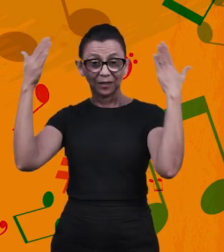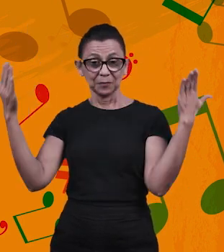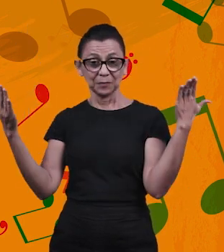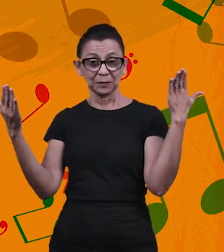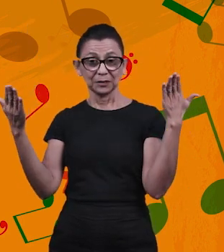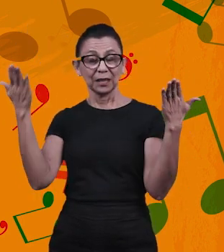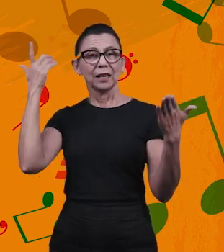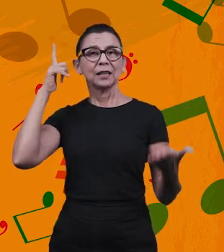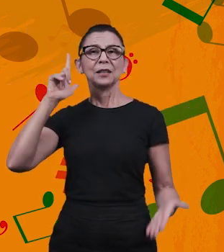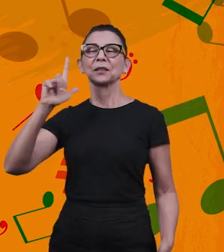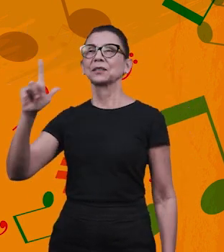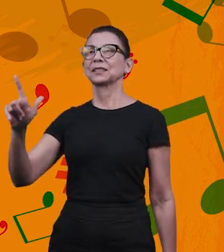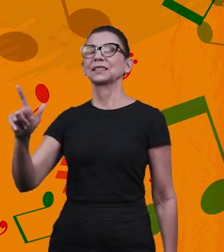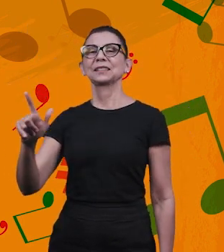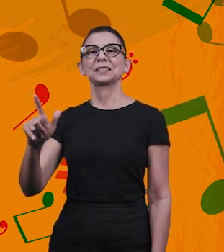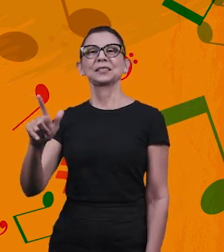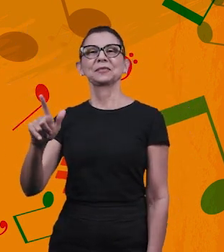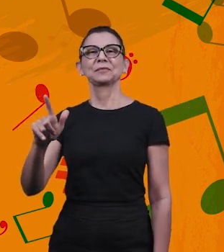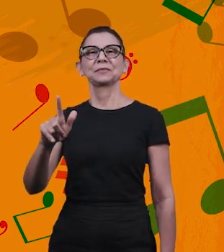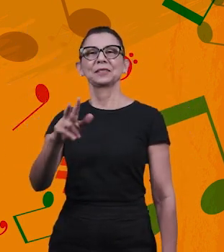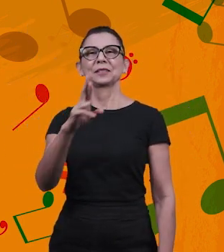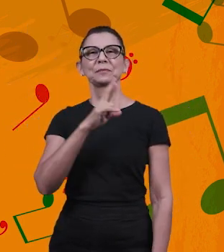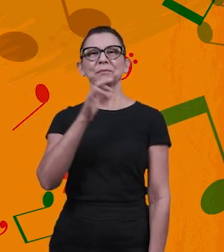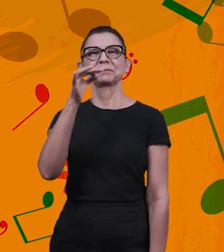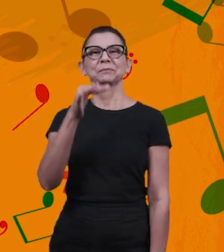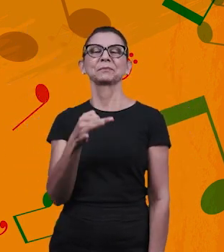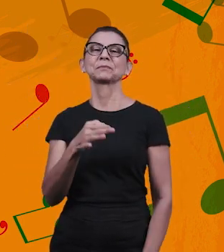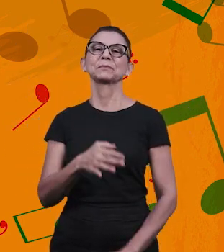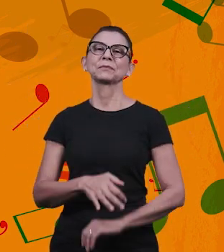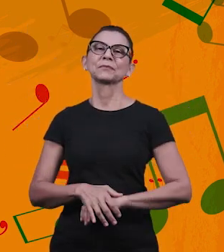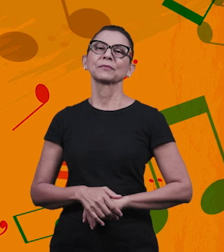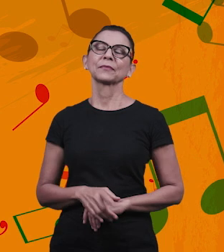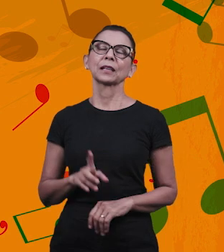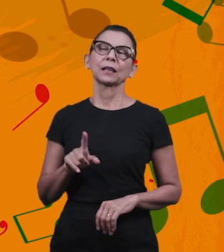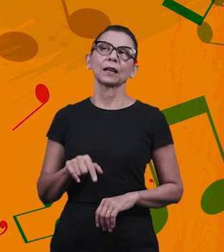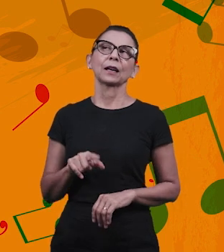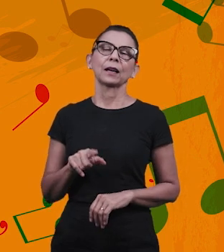И я тогда поняла и ответила на вопрос.